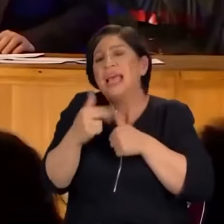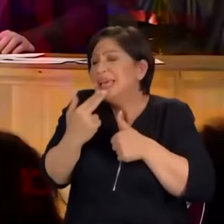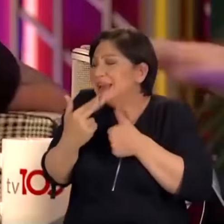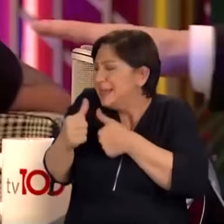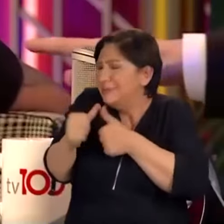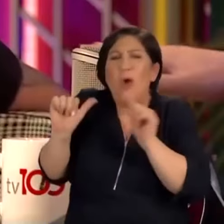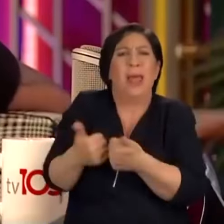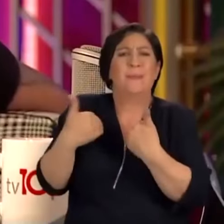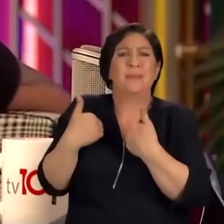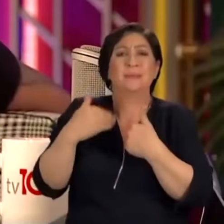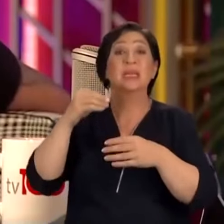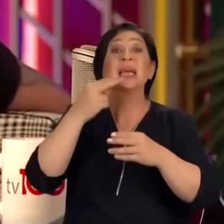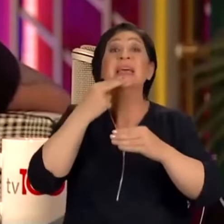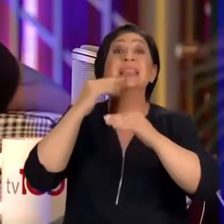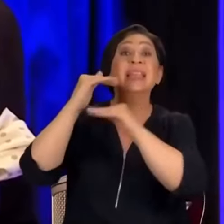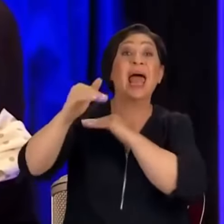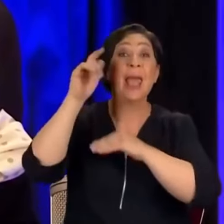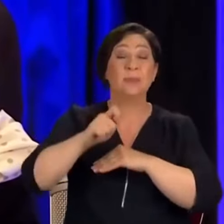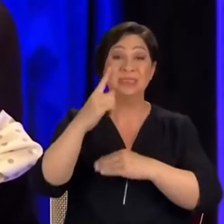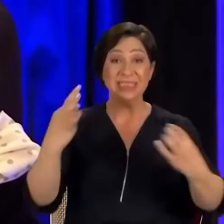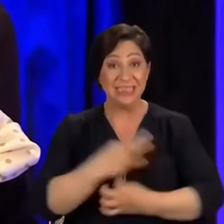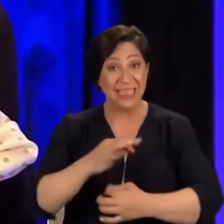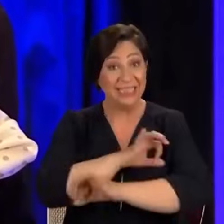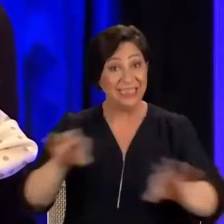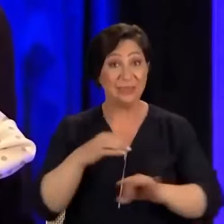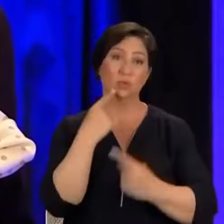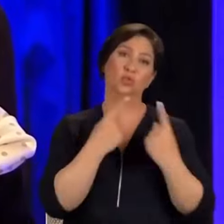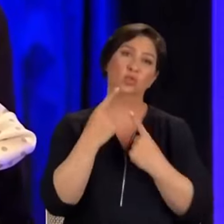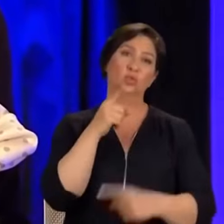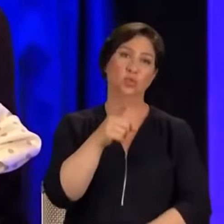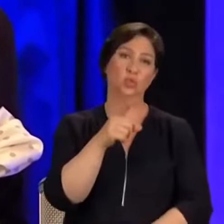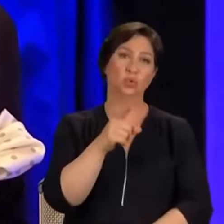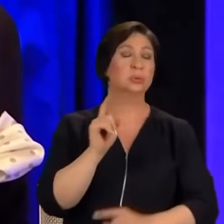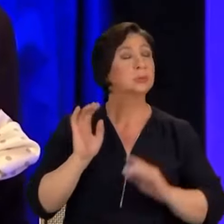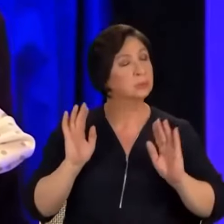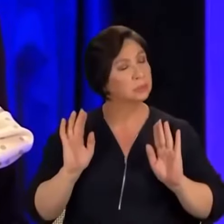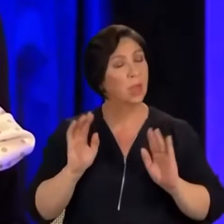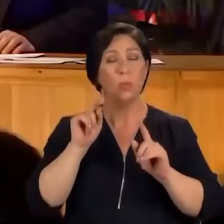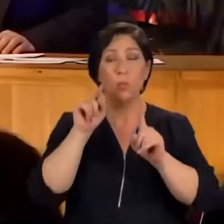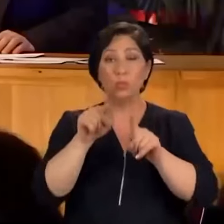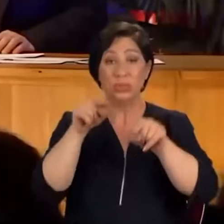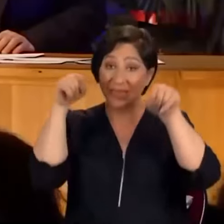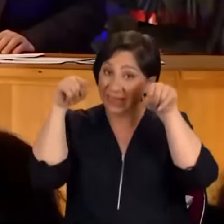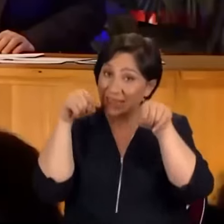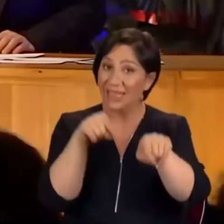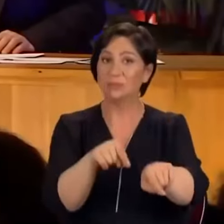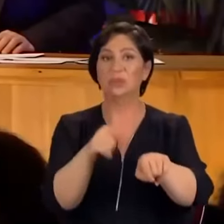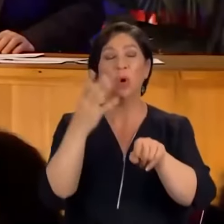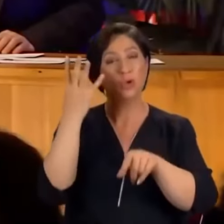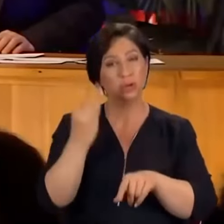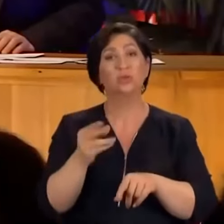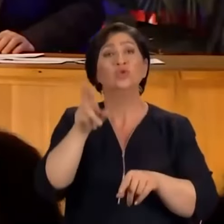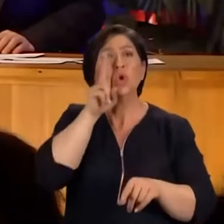kadınlara yapılmış sadece Eşin değil kadınlara yapılmış bir saygısızlıktan söz ediyorsun ve bunun takipçisi bunun